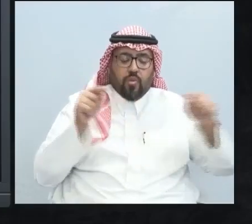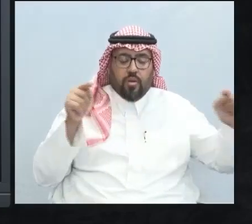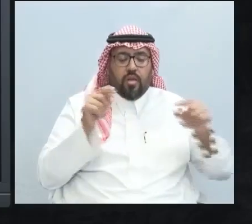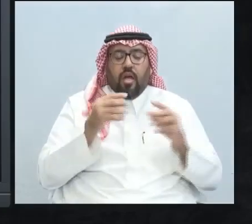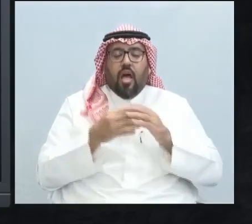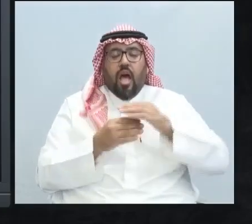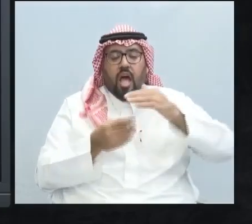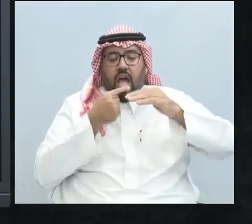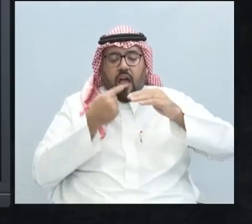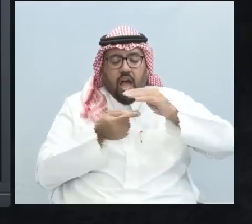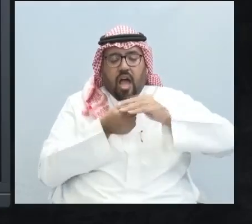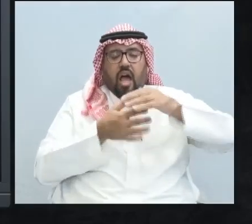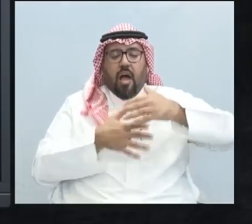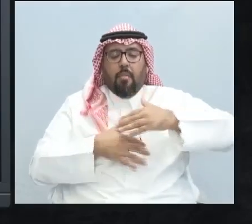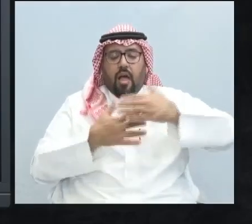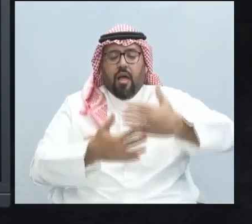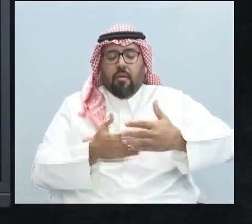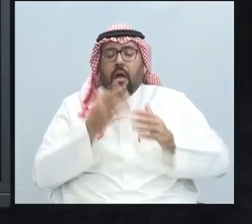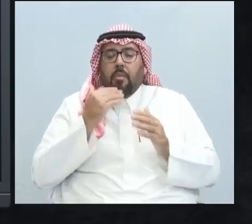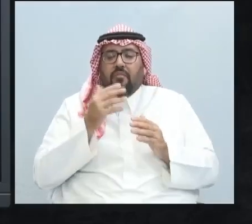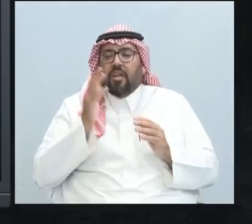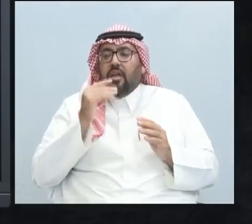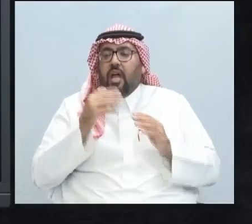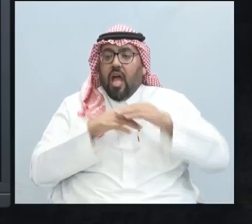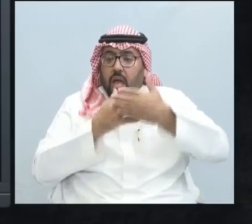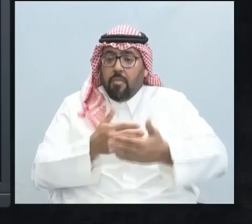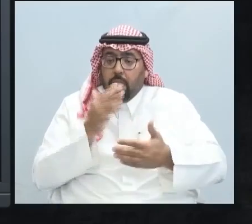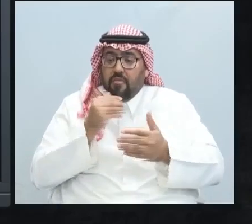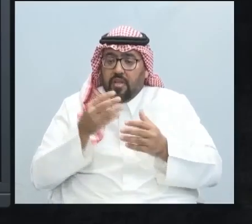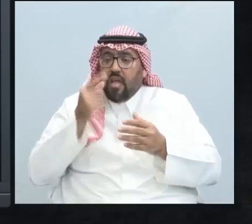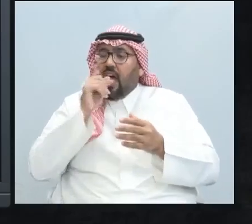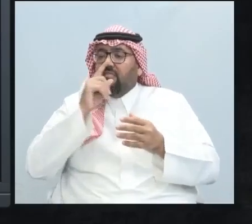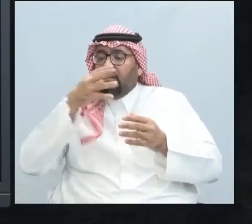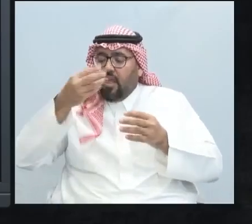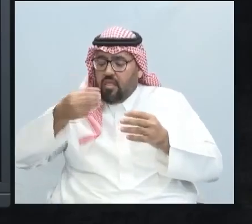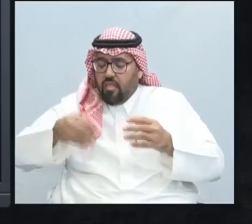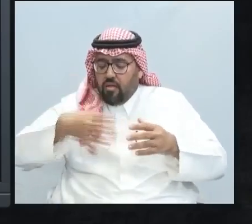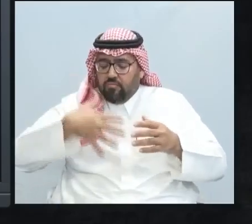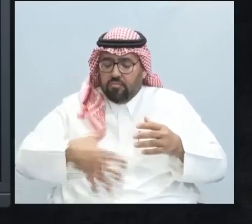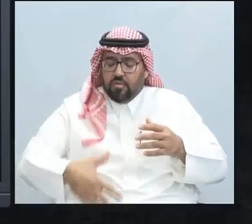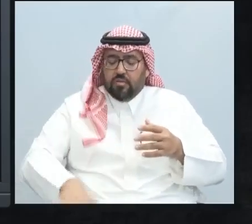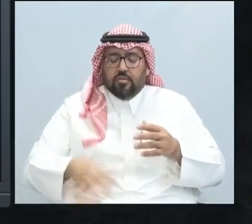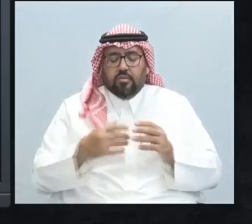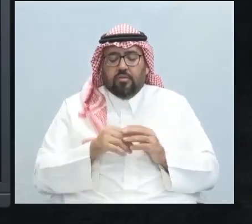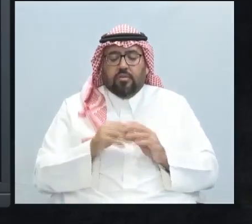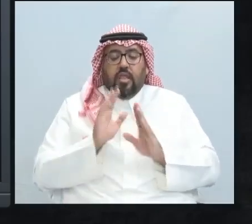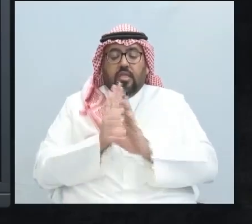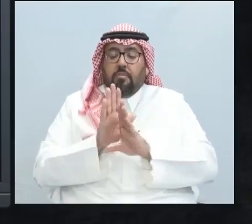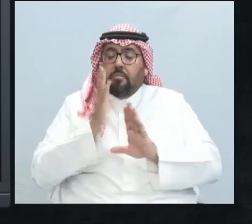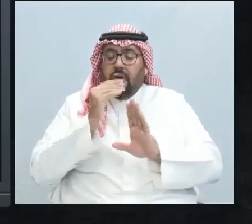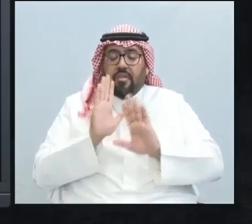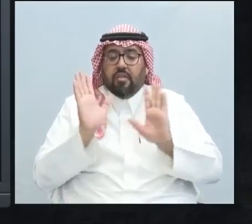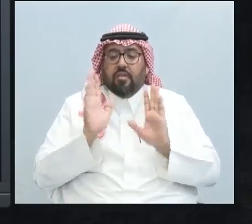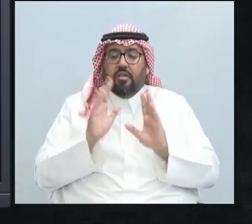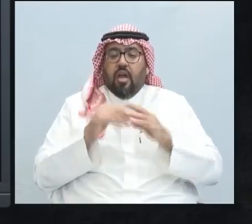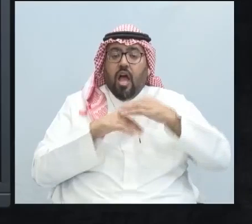الحمل ولكن عندما لا يكون هنالك حمل يبدا هذا الجسم الاصفر يتحلل يبدا هذا البروجسترون ينخفض لا يدعم هذه